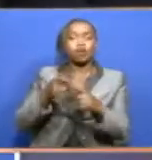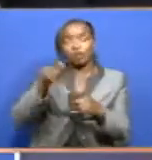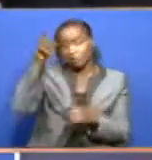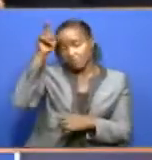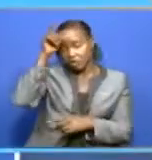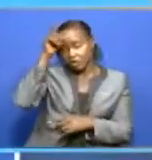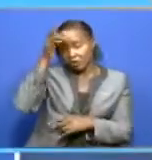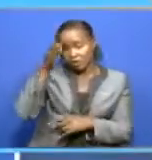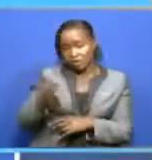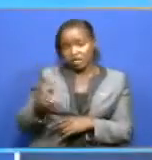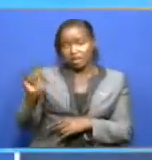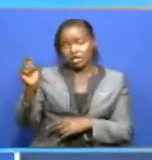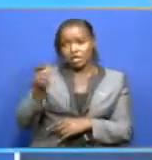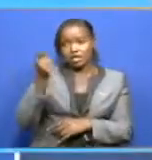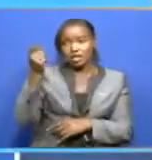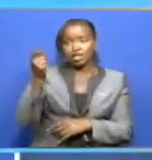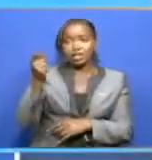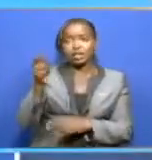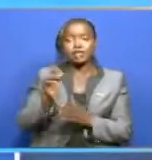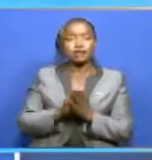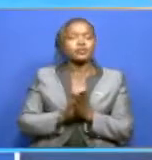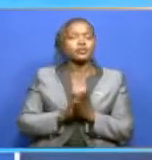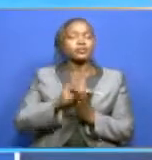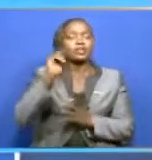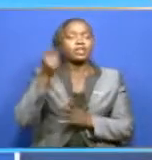humo nchini. Kenya has donated